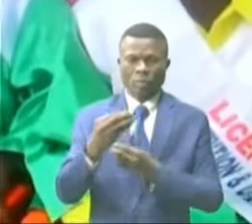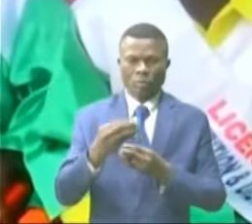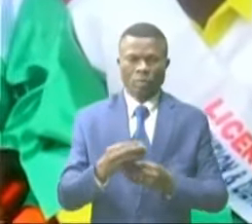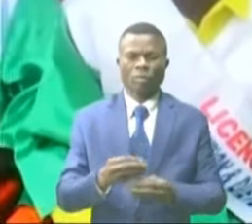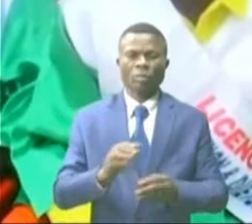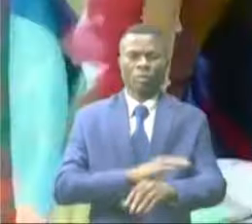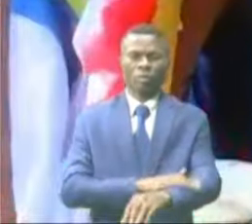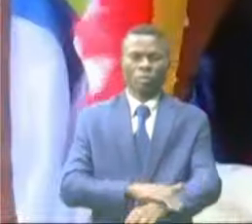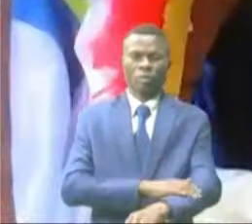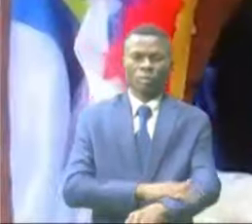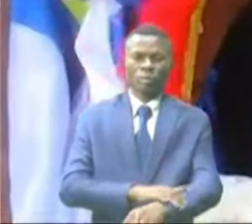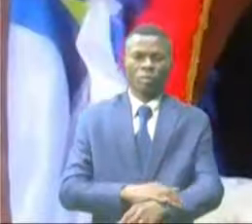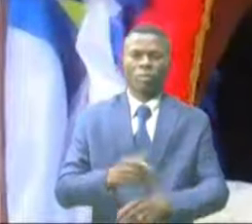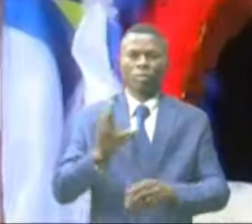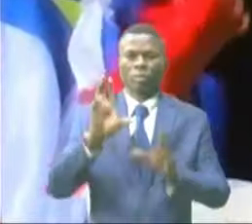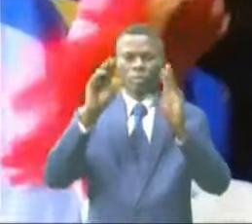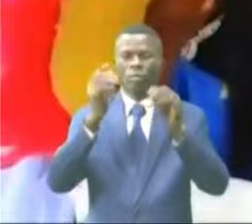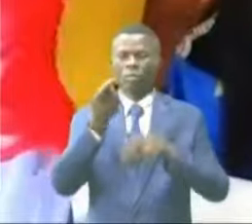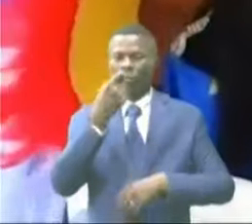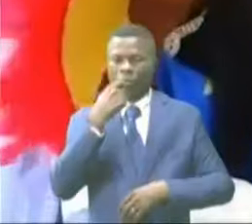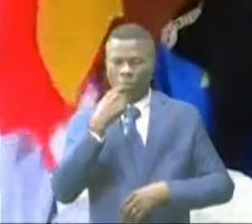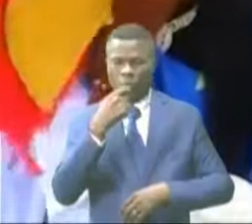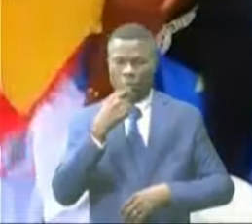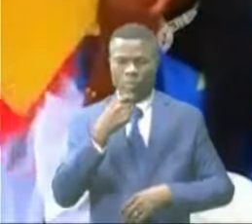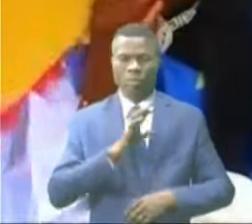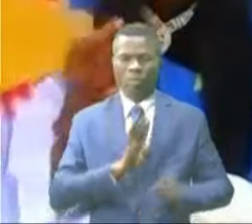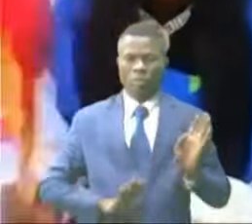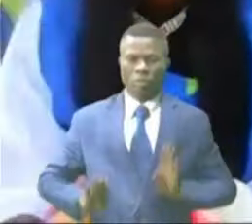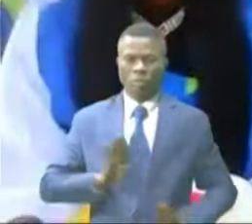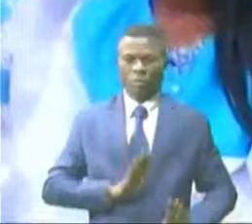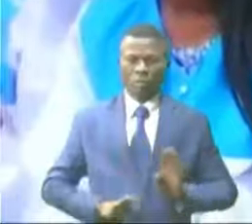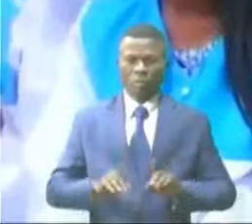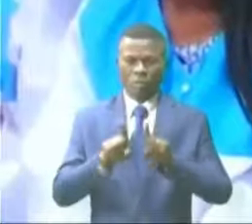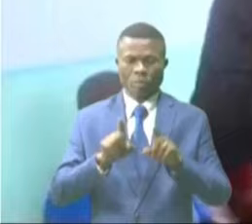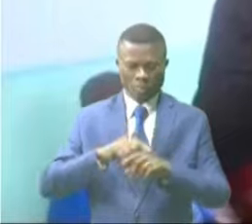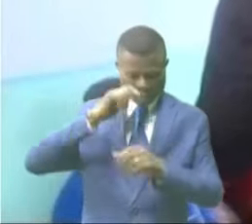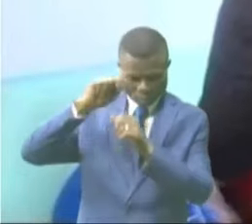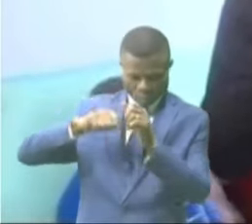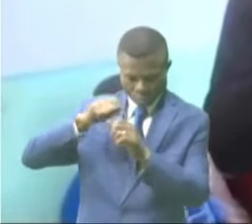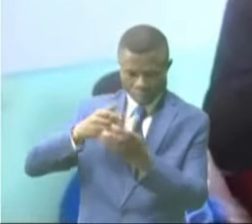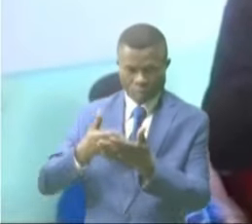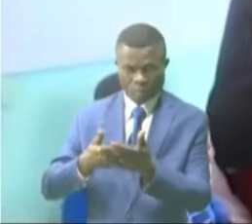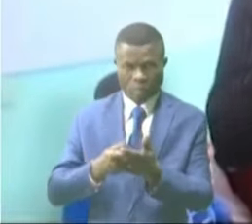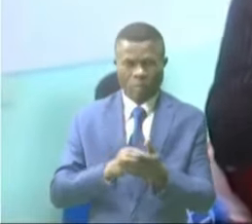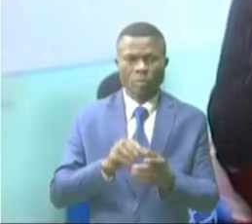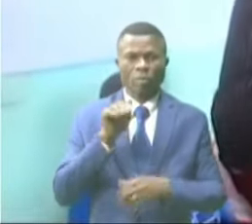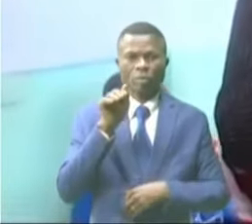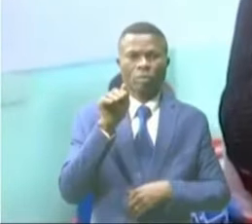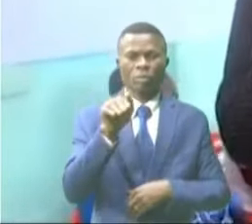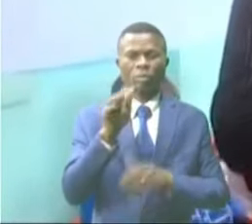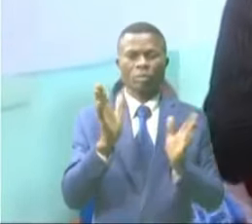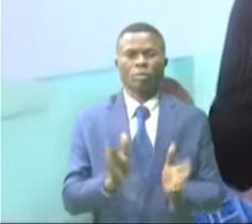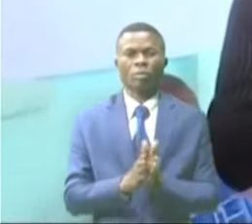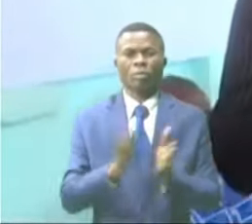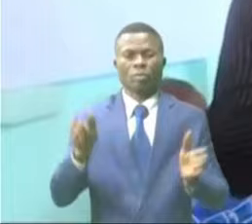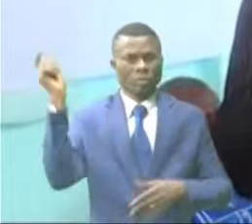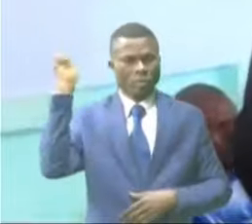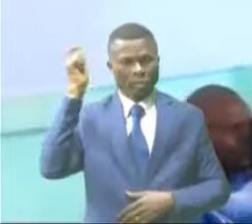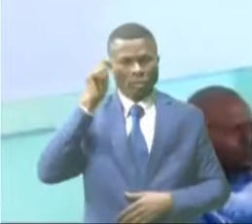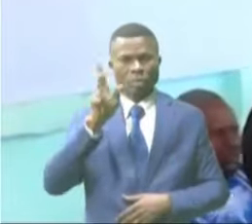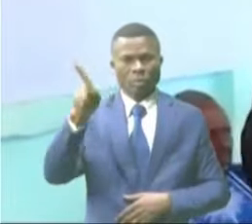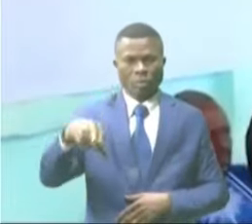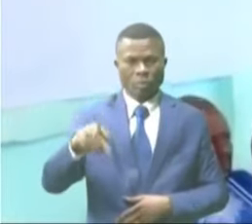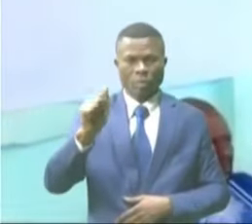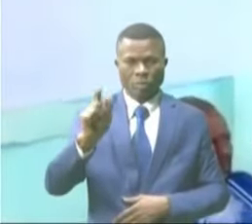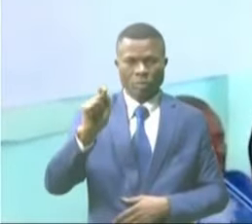kinésithérapie, pharmacie, biologie médicale ou encore laboratoire. Son directeur général, le professeur Patrick